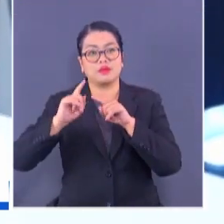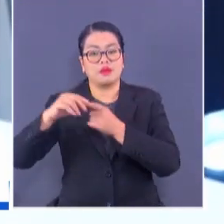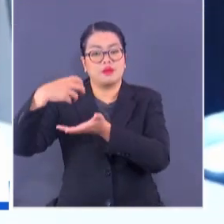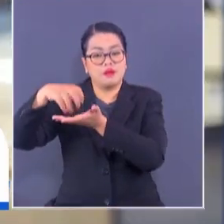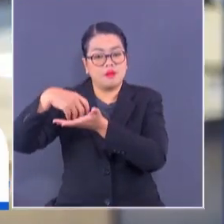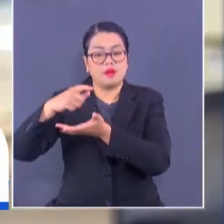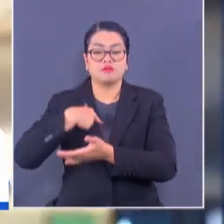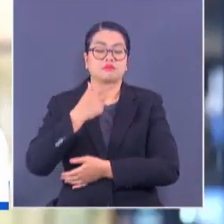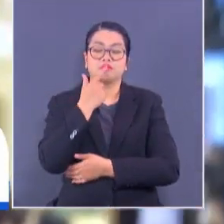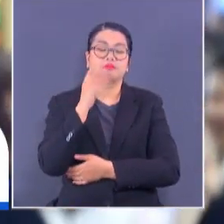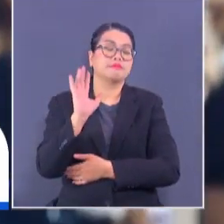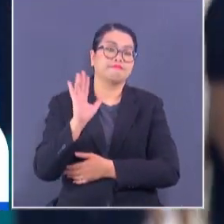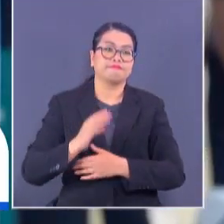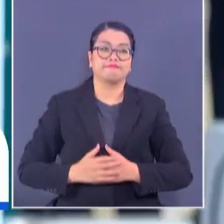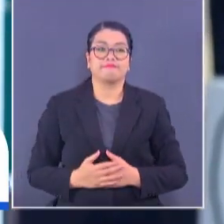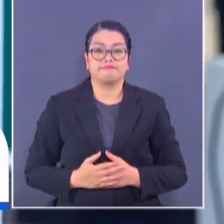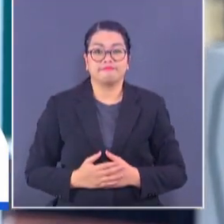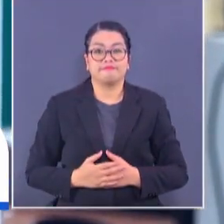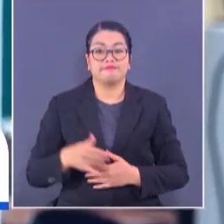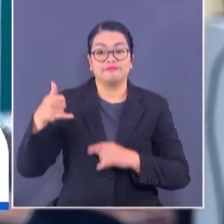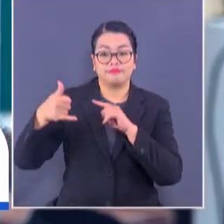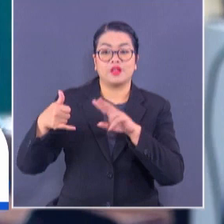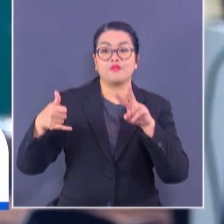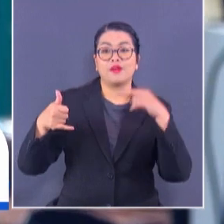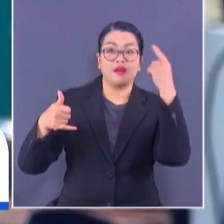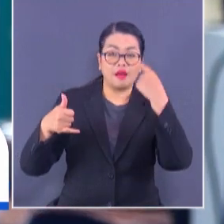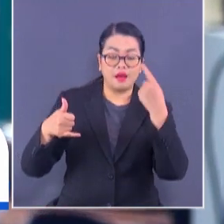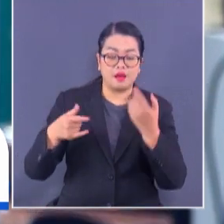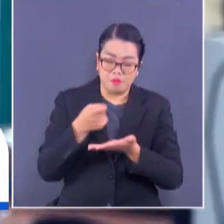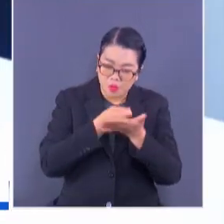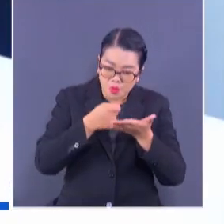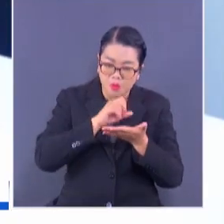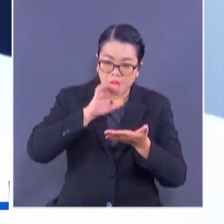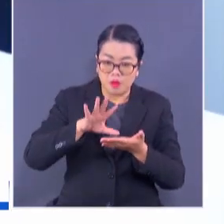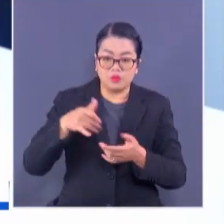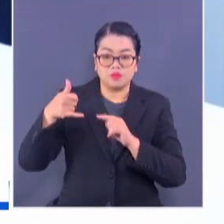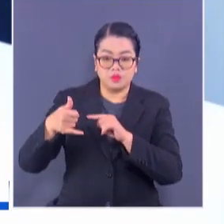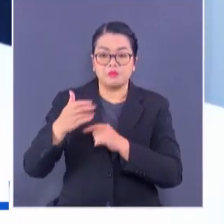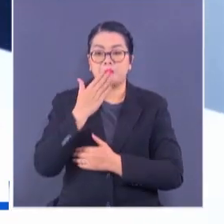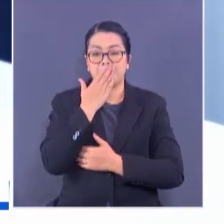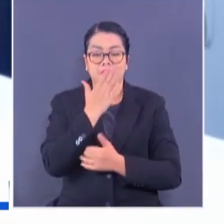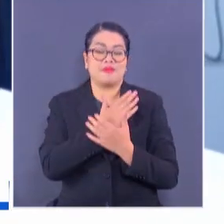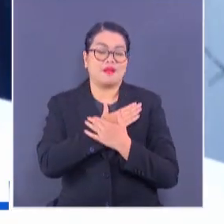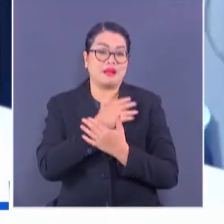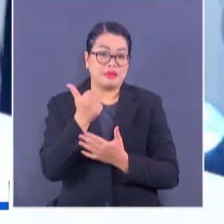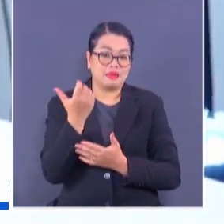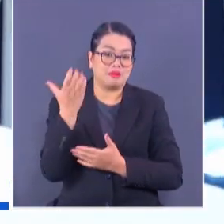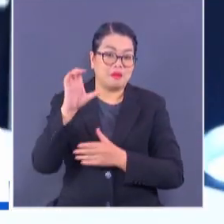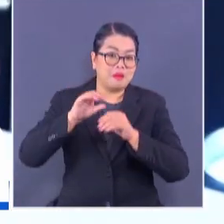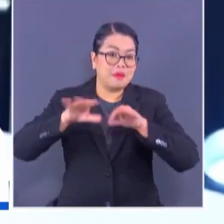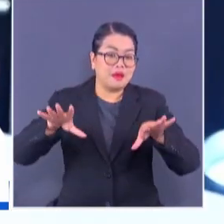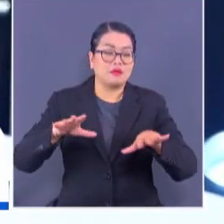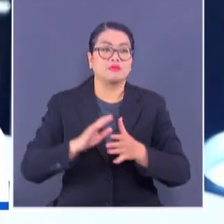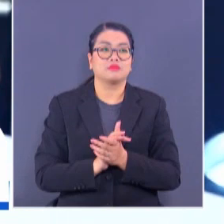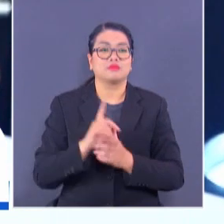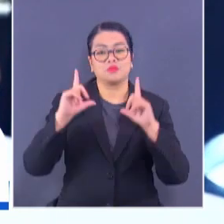ให้ค่ากับอะไรแบบนี้ส่วนที่ไม่เปิดตัวสามีเพราะหมอดูทักว่าถ้าไม่เปิดแล้วรักจะดีบวกกับตนเป็นคนไม่